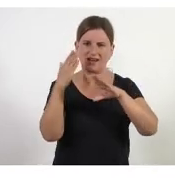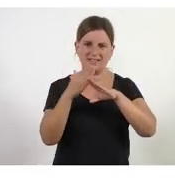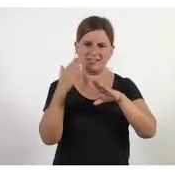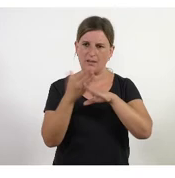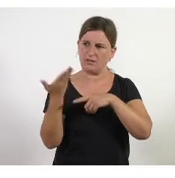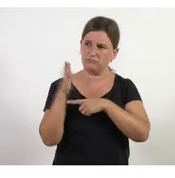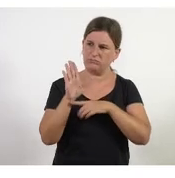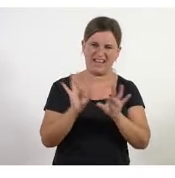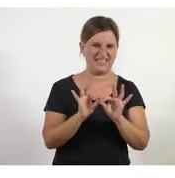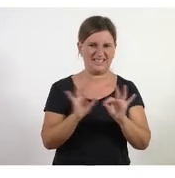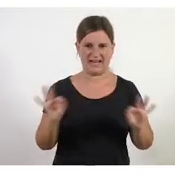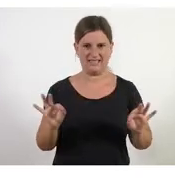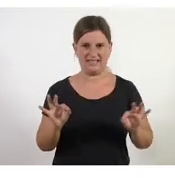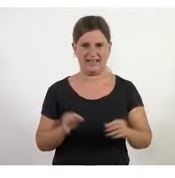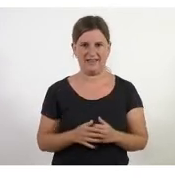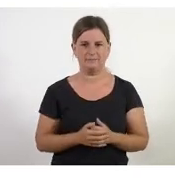els seus productes.